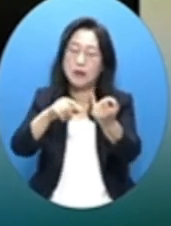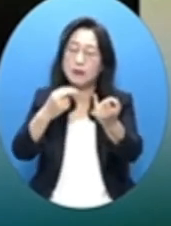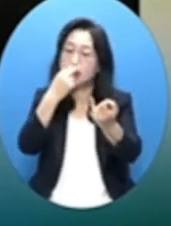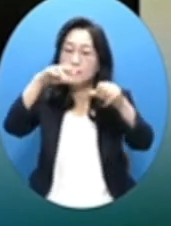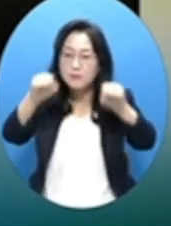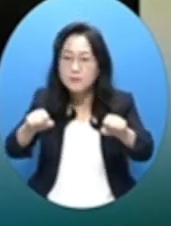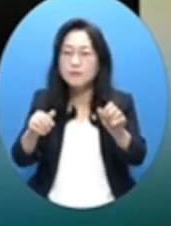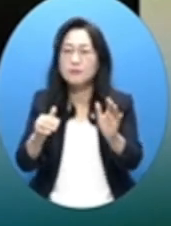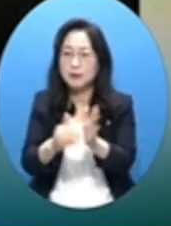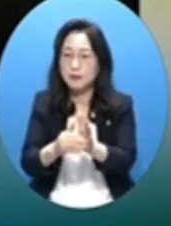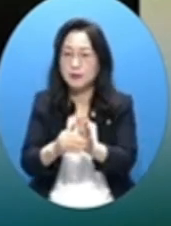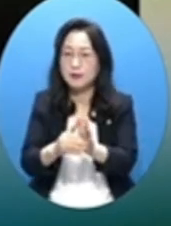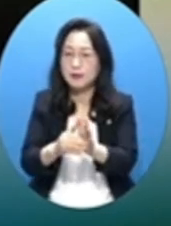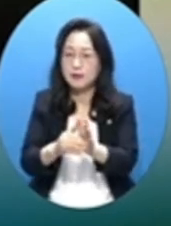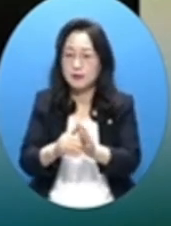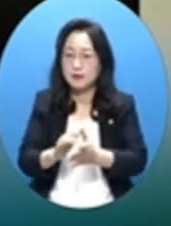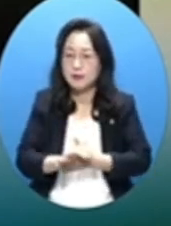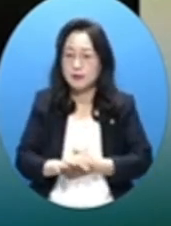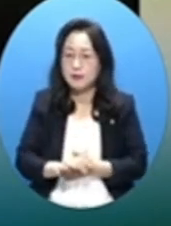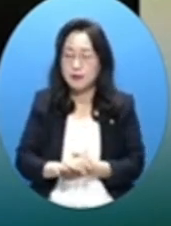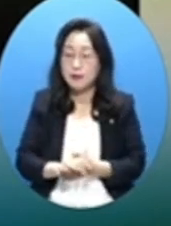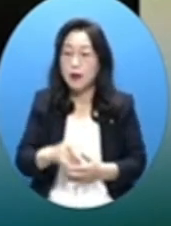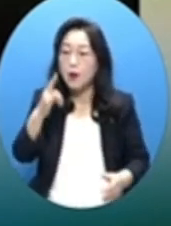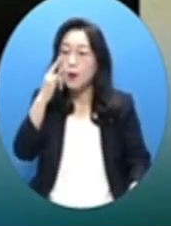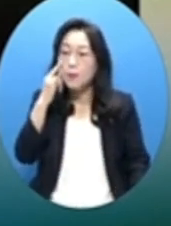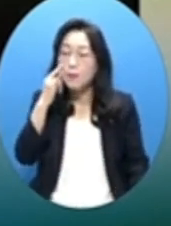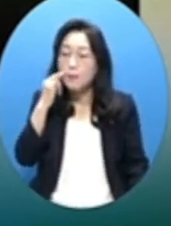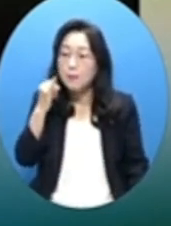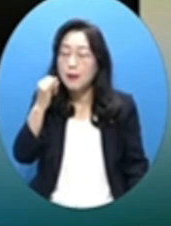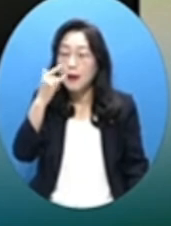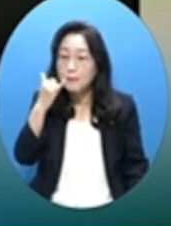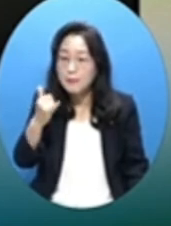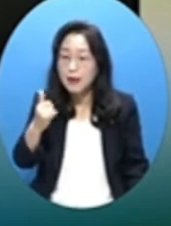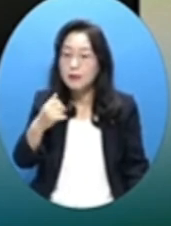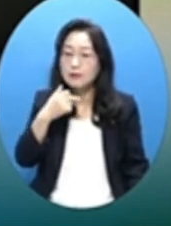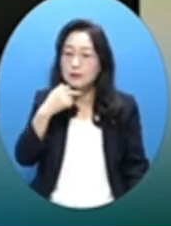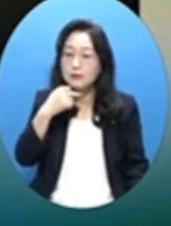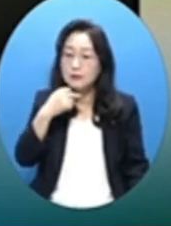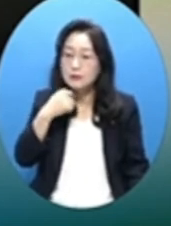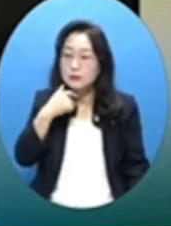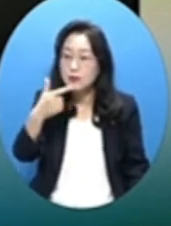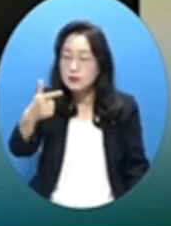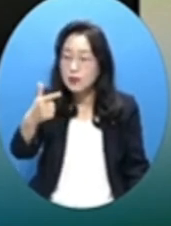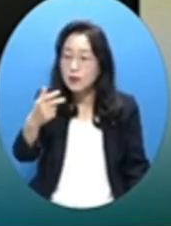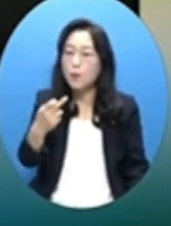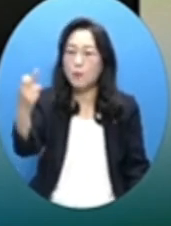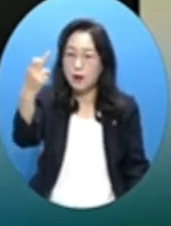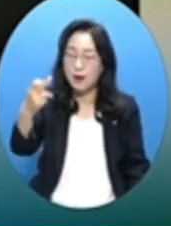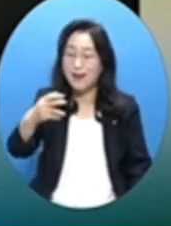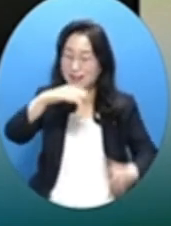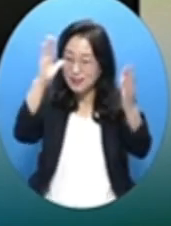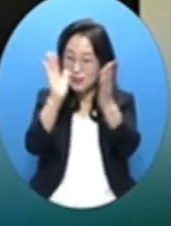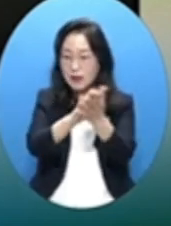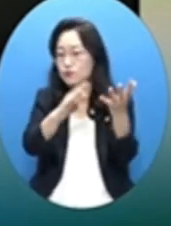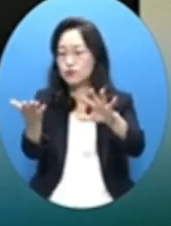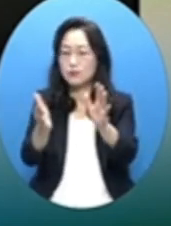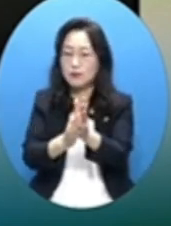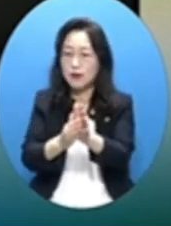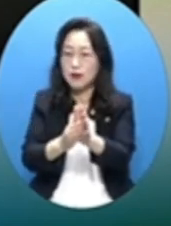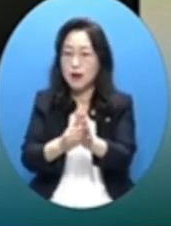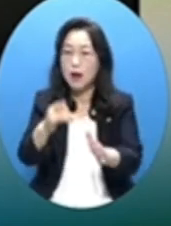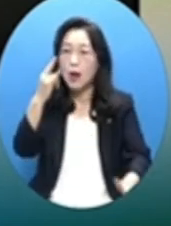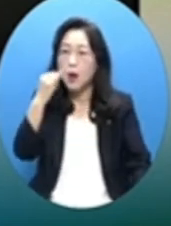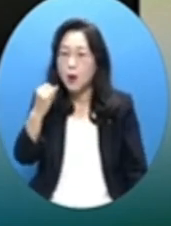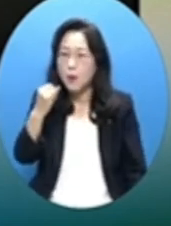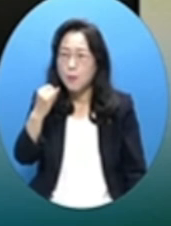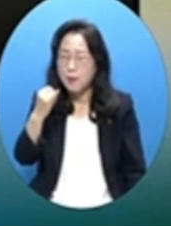세실리아가 살았는데 엄마 아빠가 같이 타고 6살 난 오빠가 탔는데 엄마 아빠랑 오빠는 죽고 엄마가 비행기 뒤집어